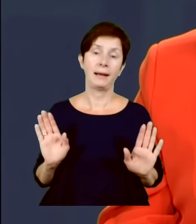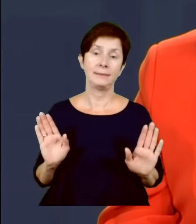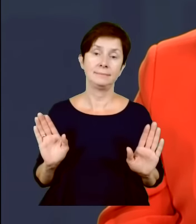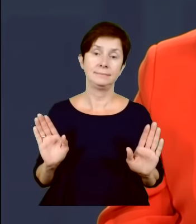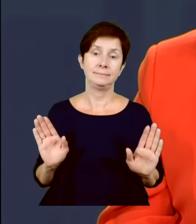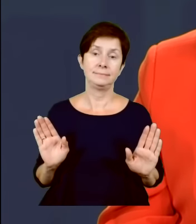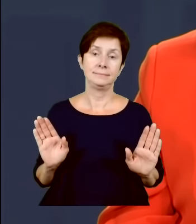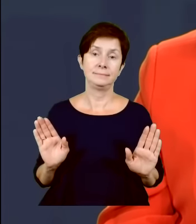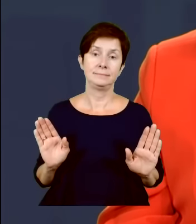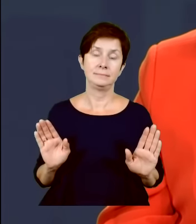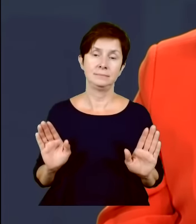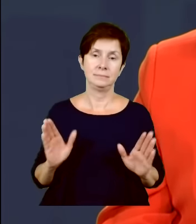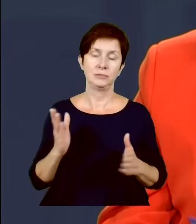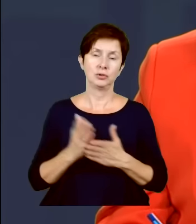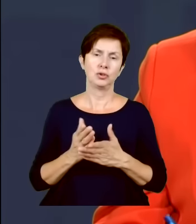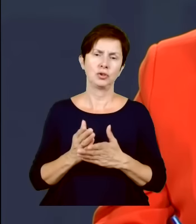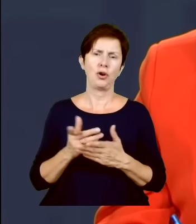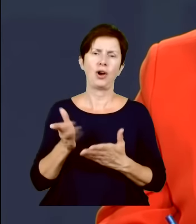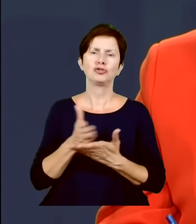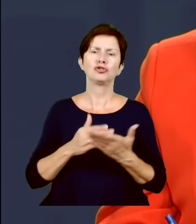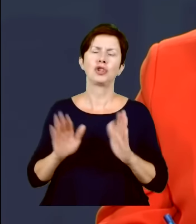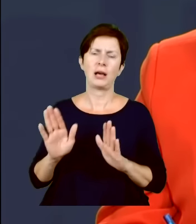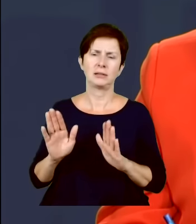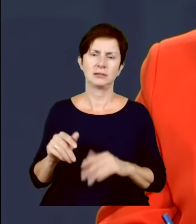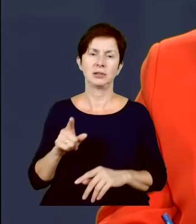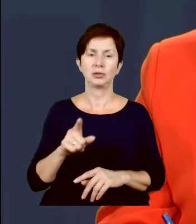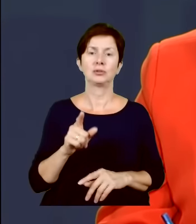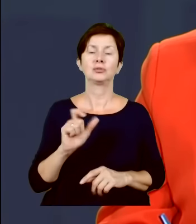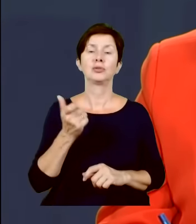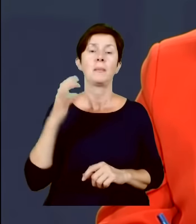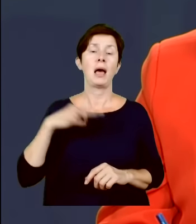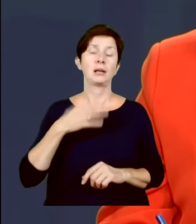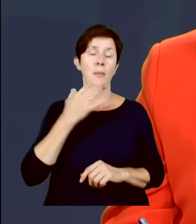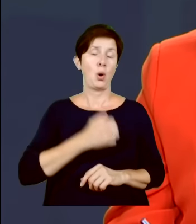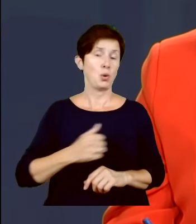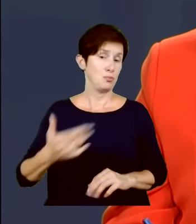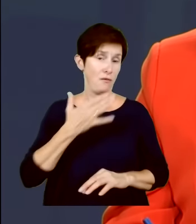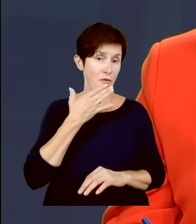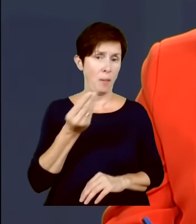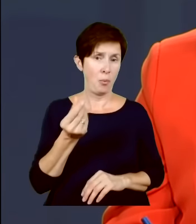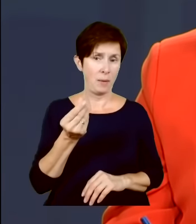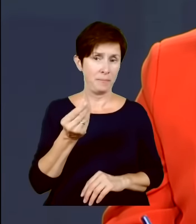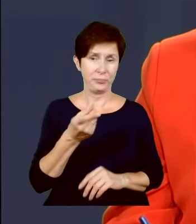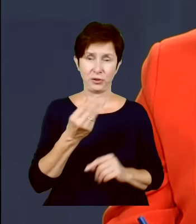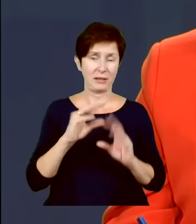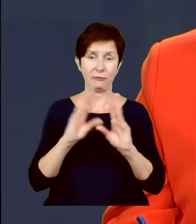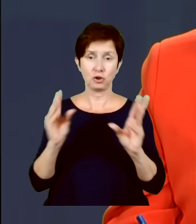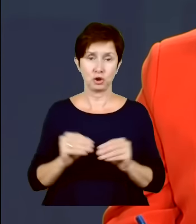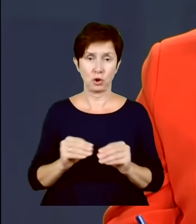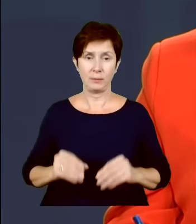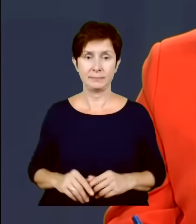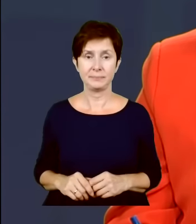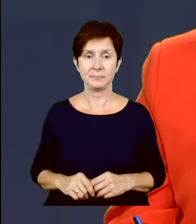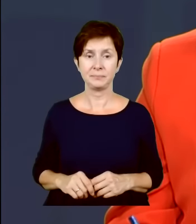jest tylko ta część proszę państwa bo te opłaty o której tutaj pani poseł mówiła proszę państwa będą dotyczyły was wszystkich